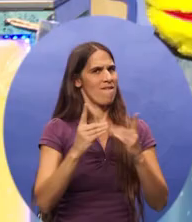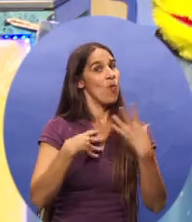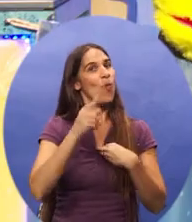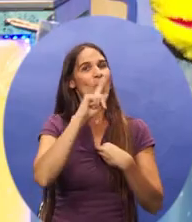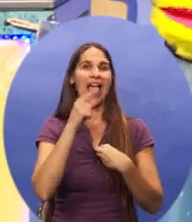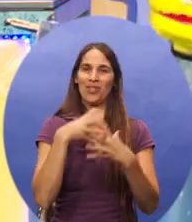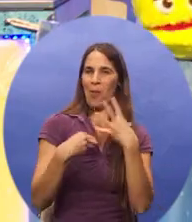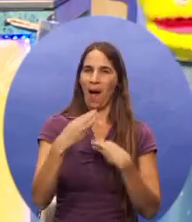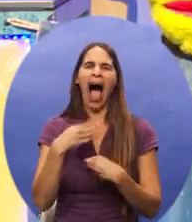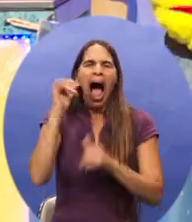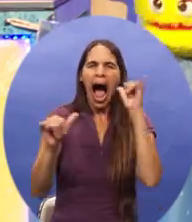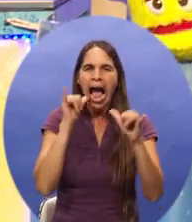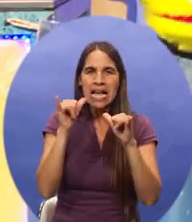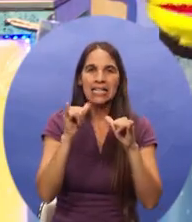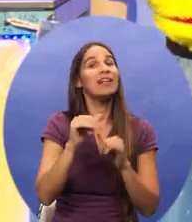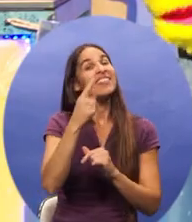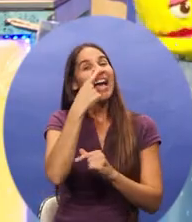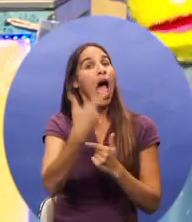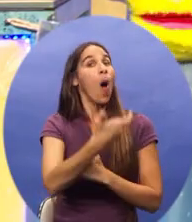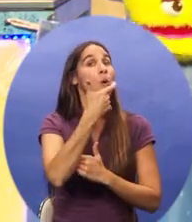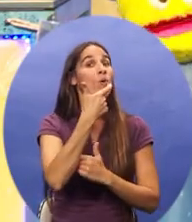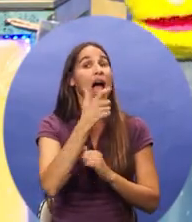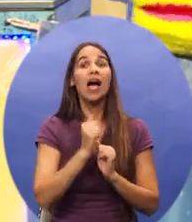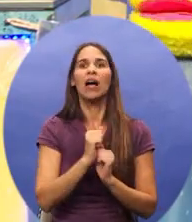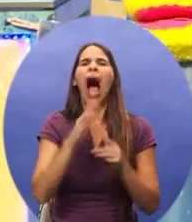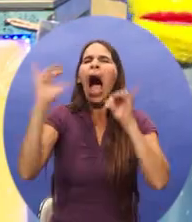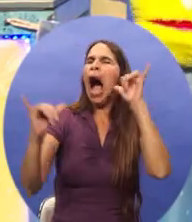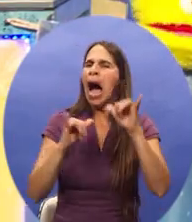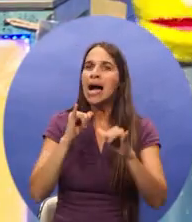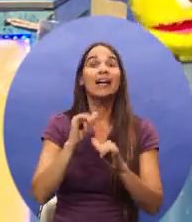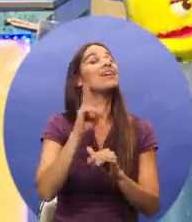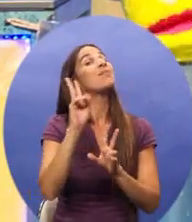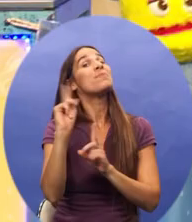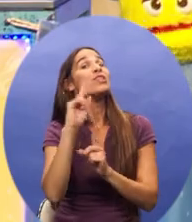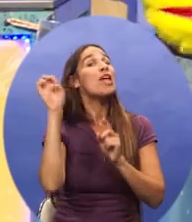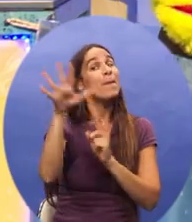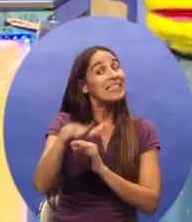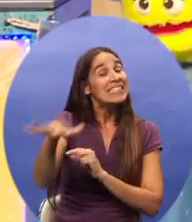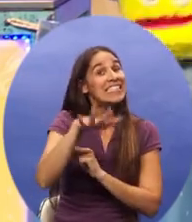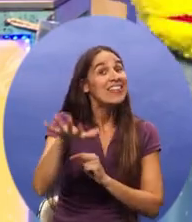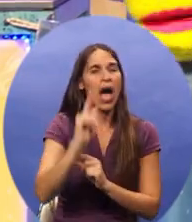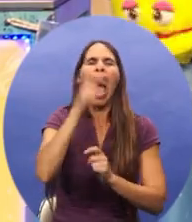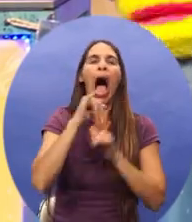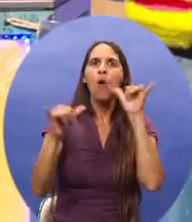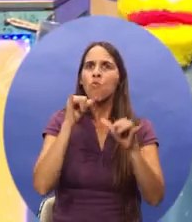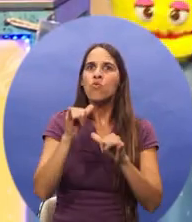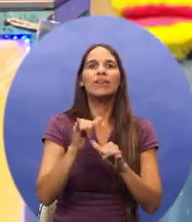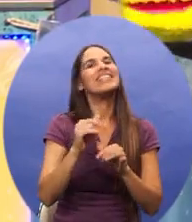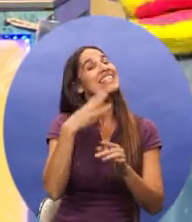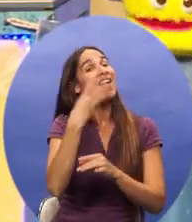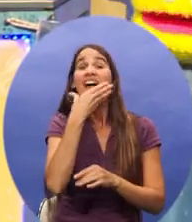וואו! הוא דוב, אולי דובה וואי! הוא ריח של הוגה איך? כל מי שבא